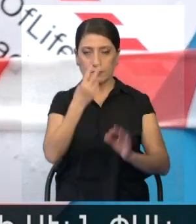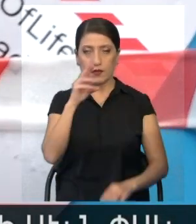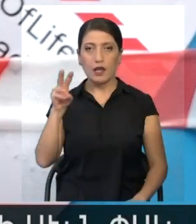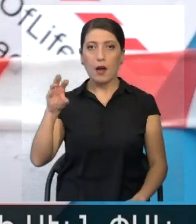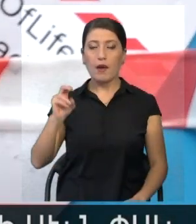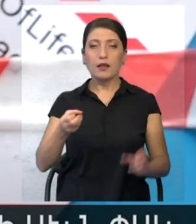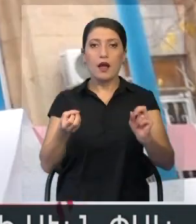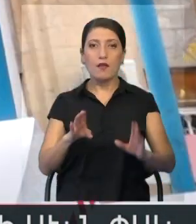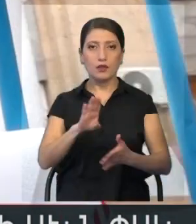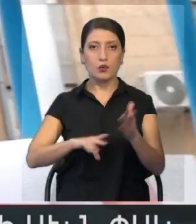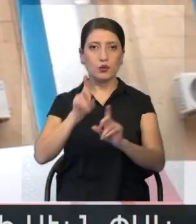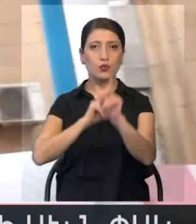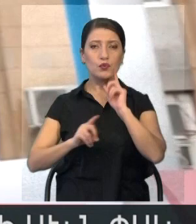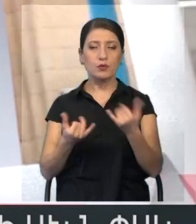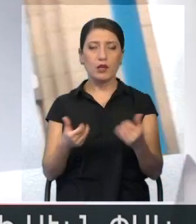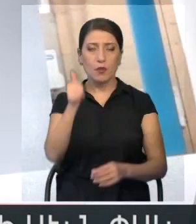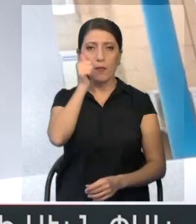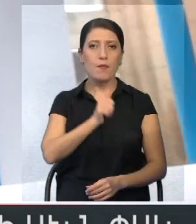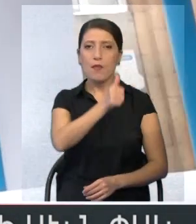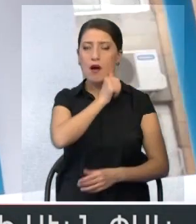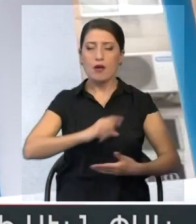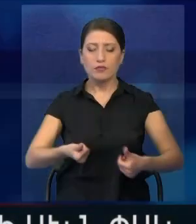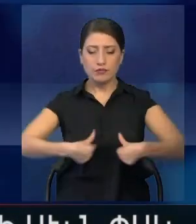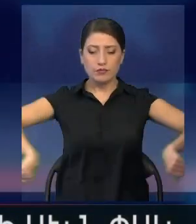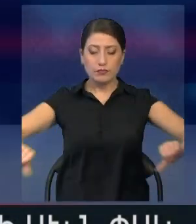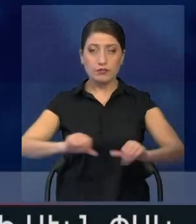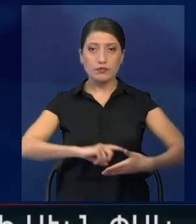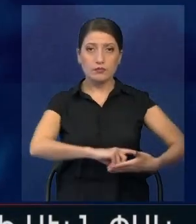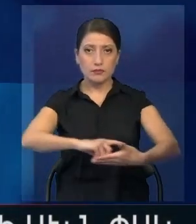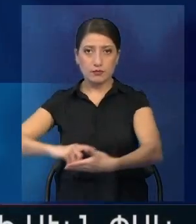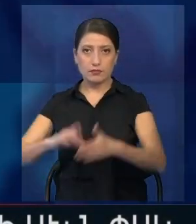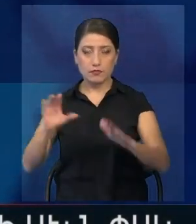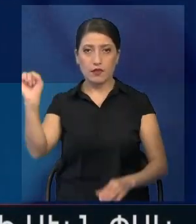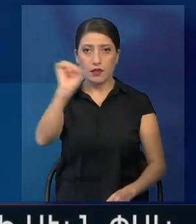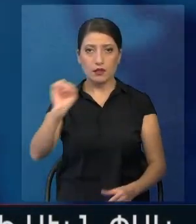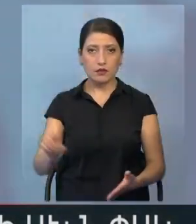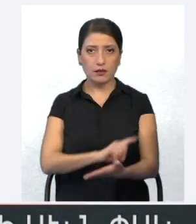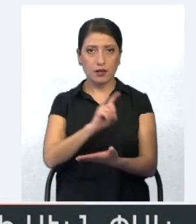ՄԱԿ-ի անվտանգության խորհրդում այսօր փակ ռեժիմով կքննարկվի Արցախի հարցը։